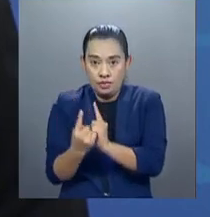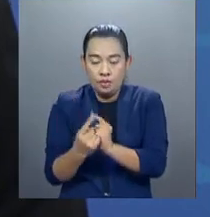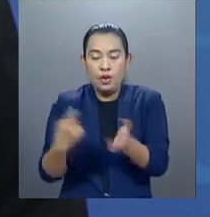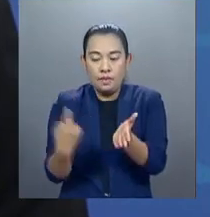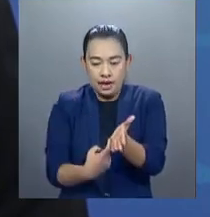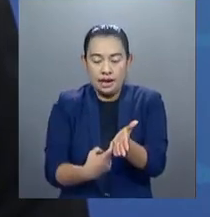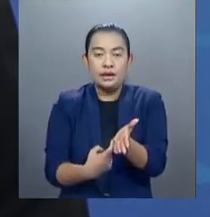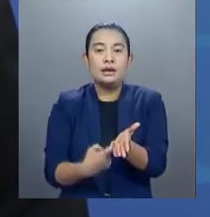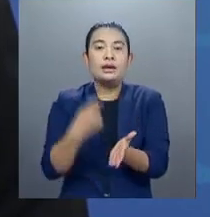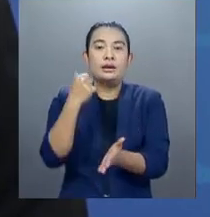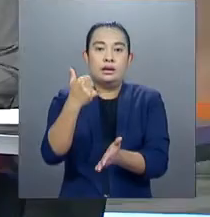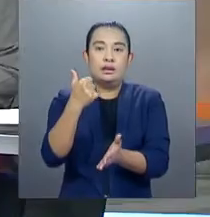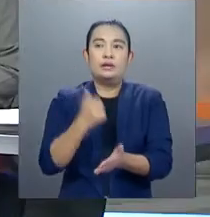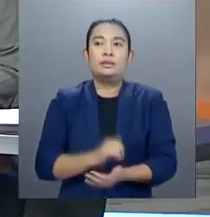ได้ค่ะ L